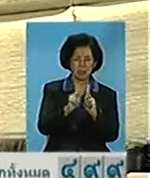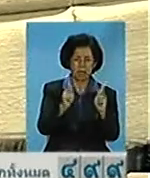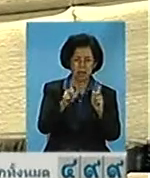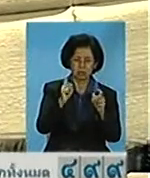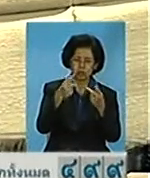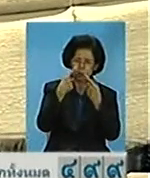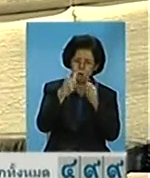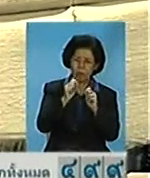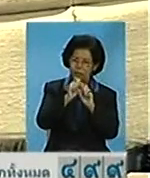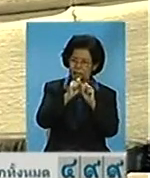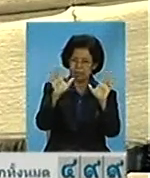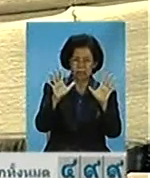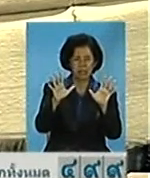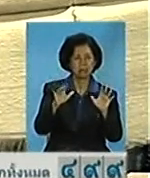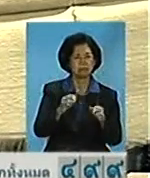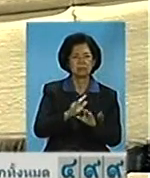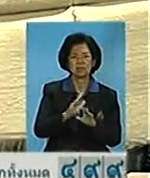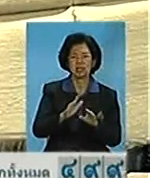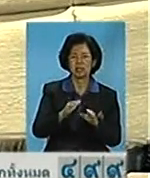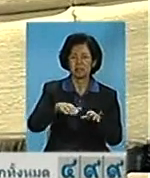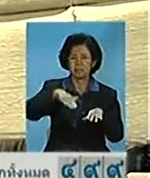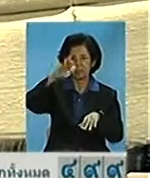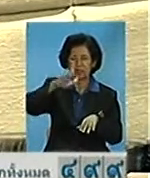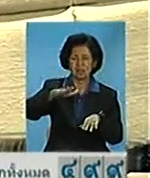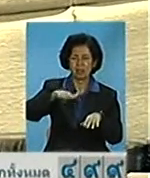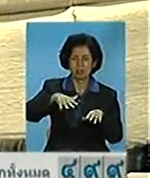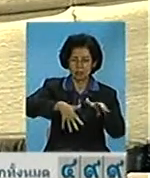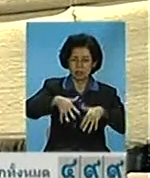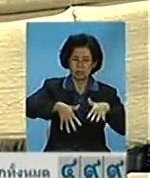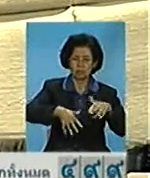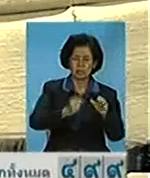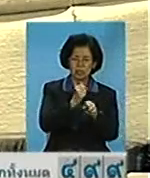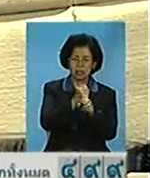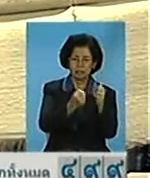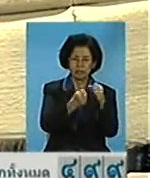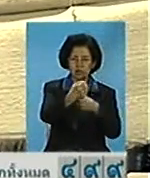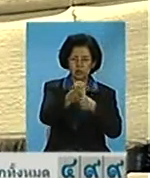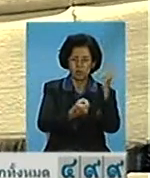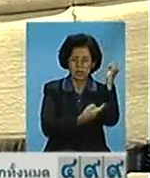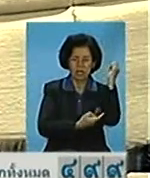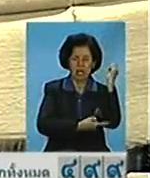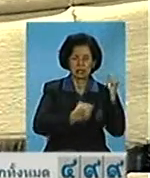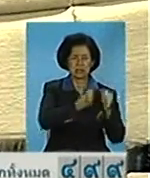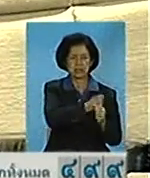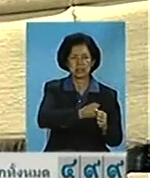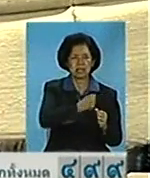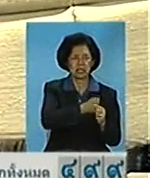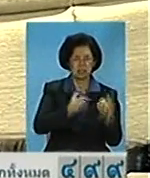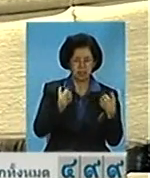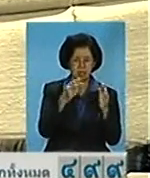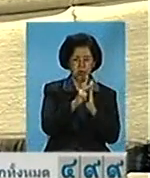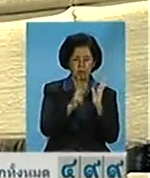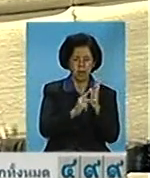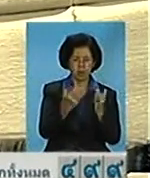นอย่าให้พี่น้องชาวสวนยางทั้งประเทศต้องเสียใจเพราะการจะออกกฎหมายในวันนี้ขอขอบคุณ